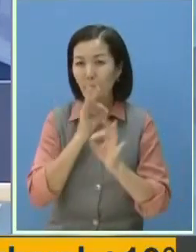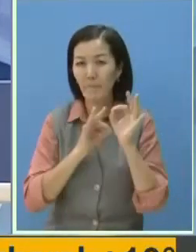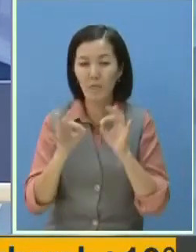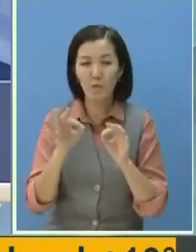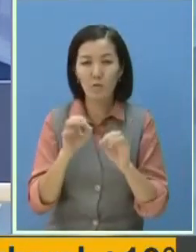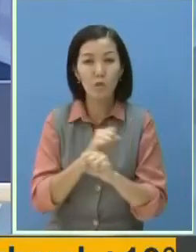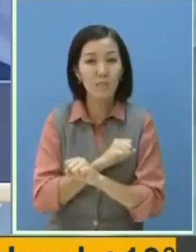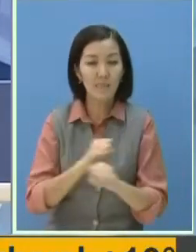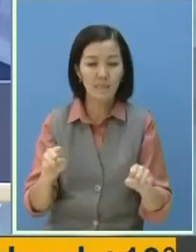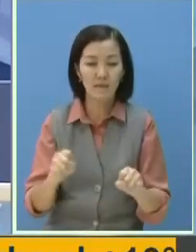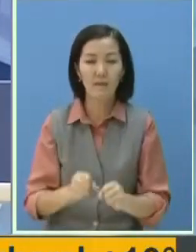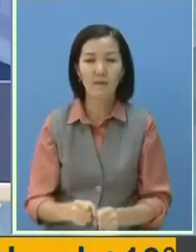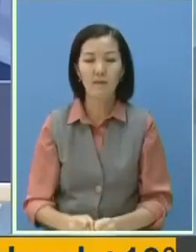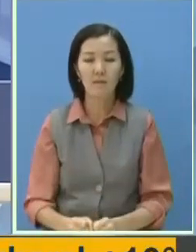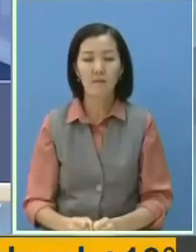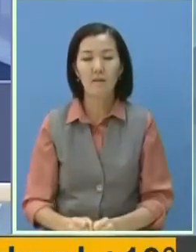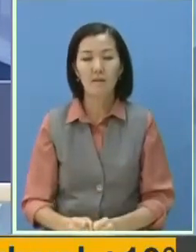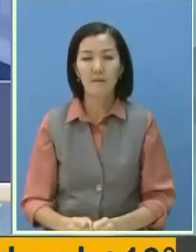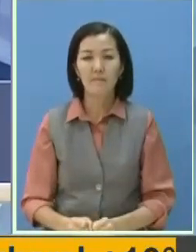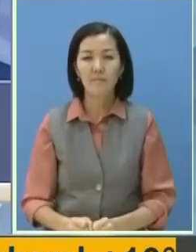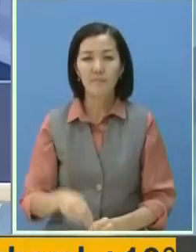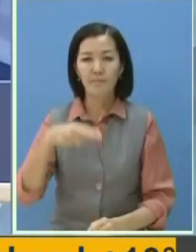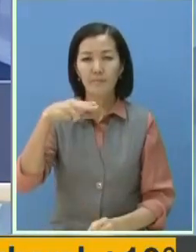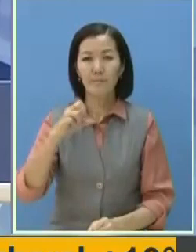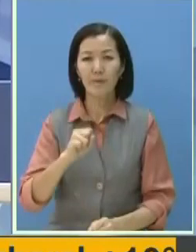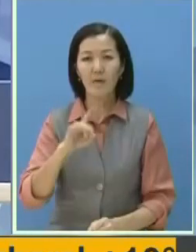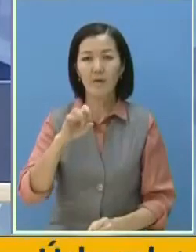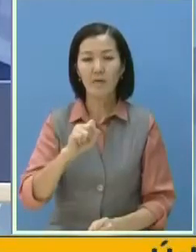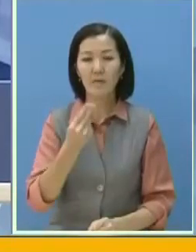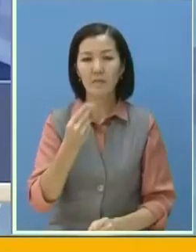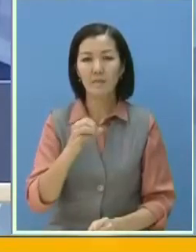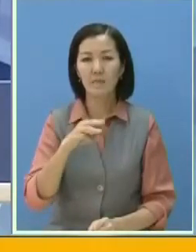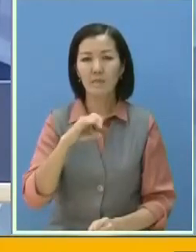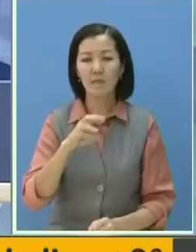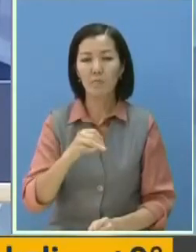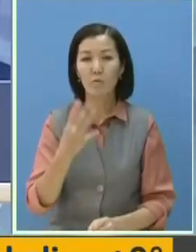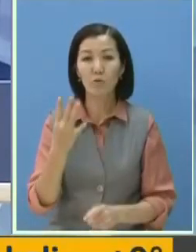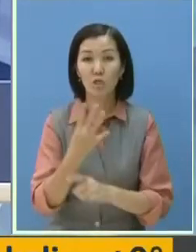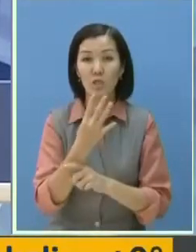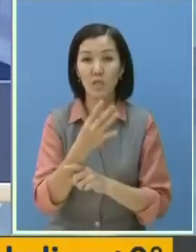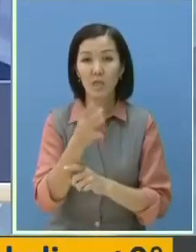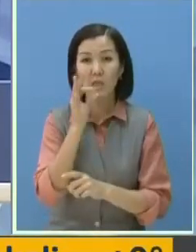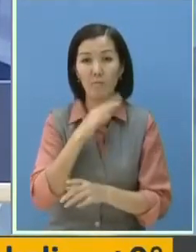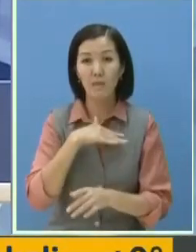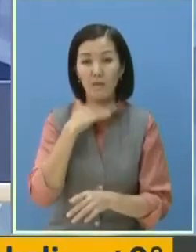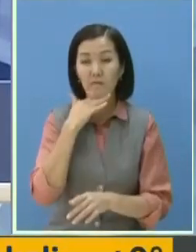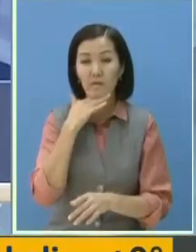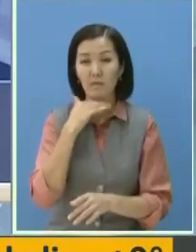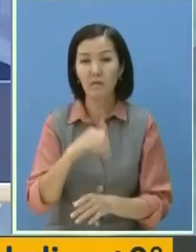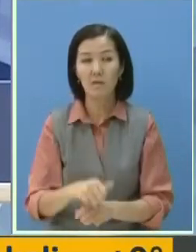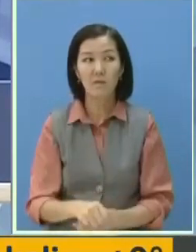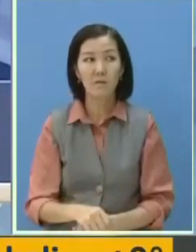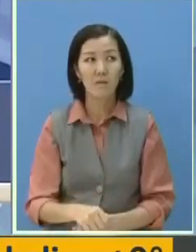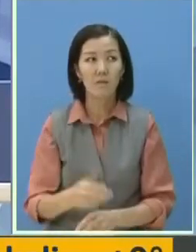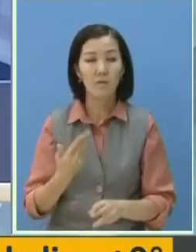бруфен, эндометацин или парацетамол. Парацетамол 4 таблетки считаются токсическими уже для организма и вызывают